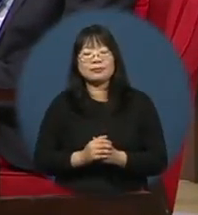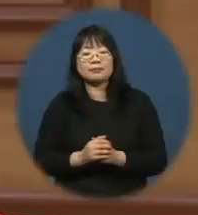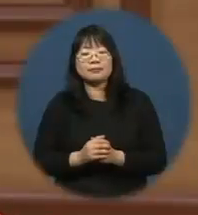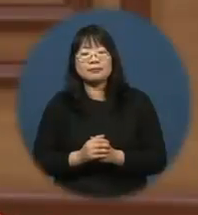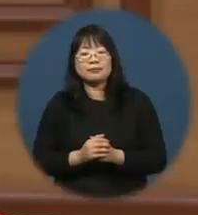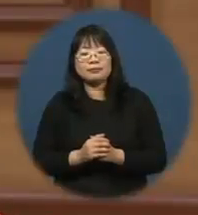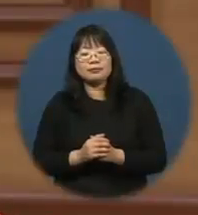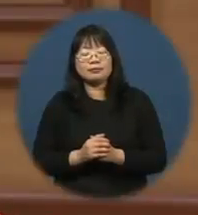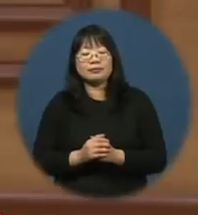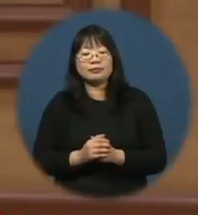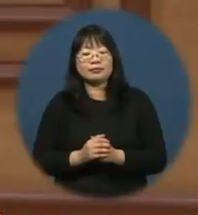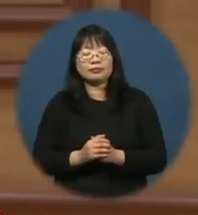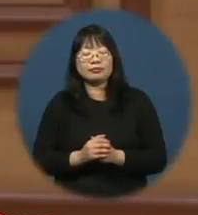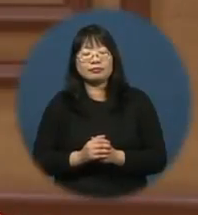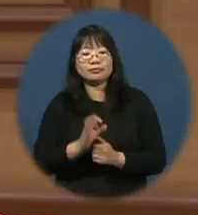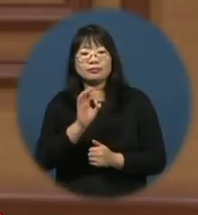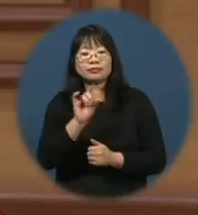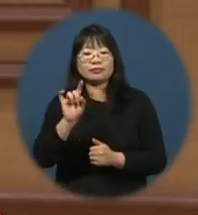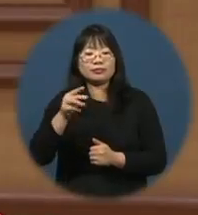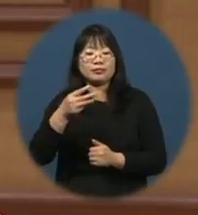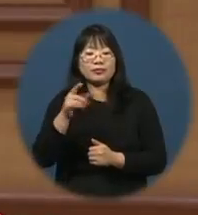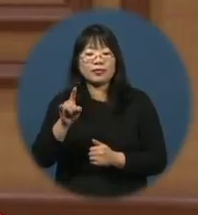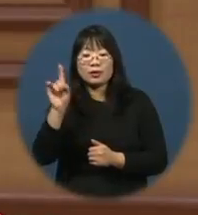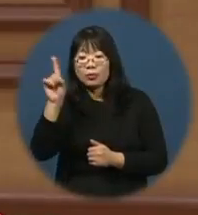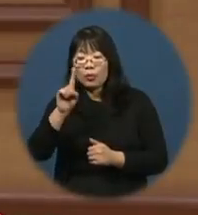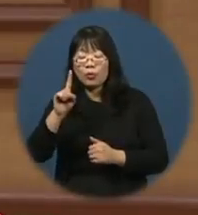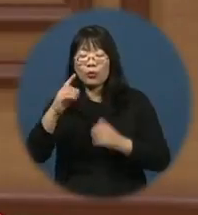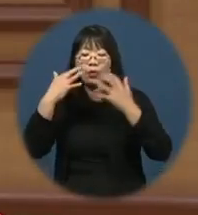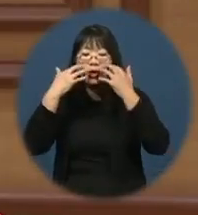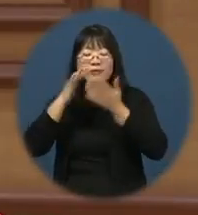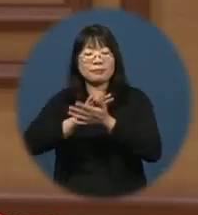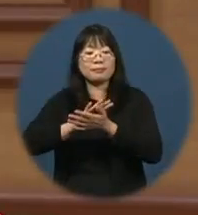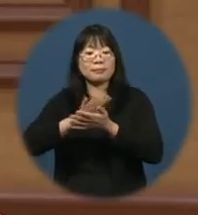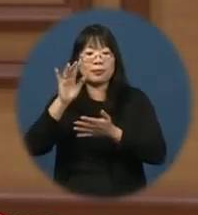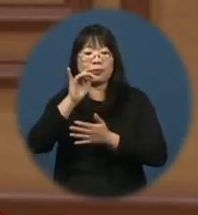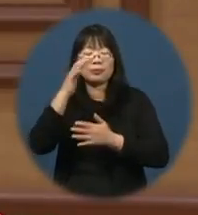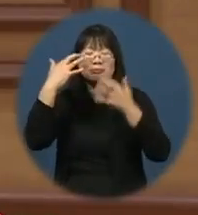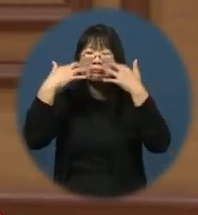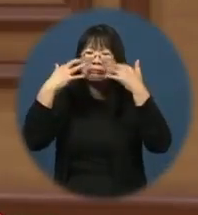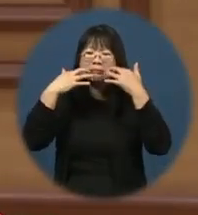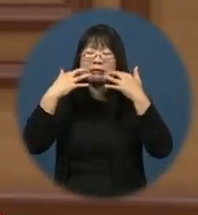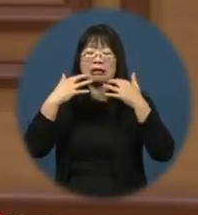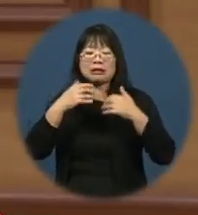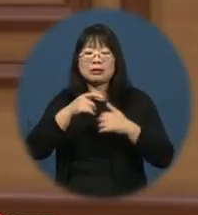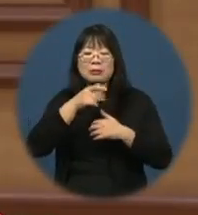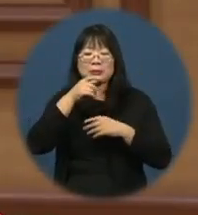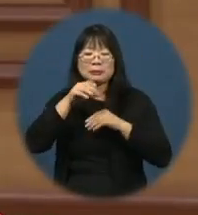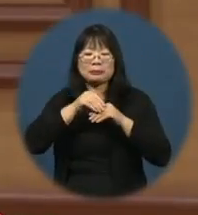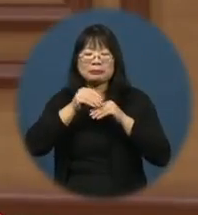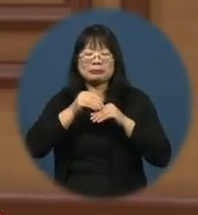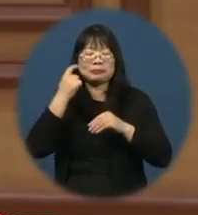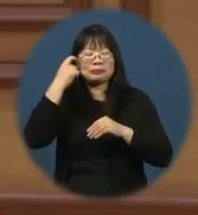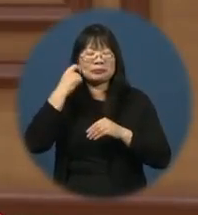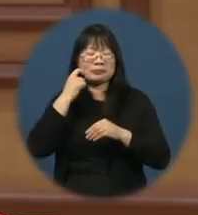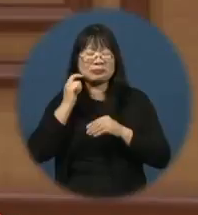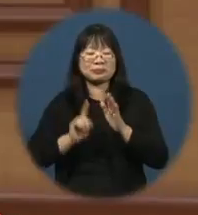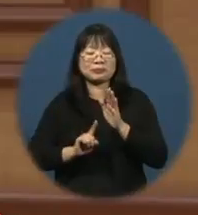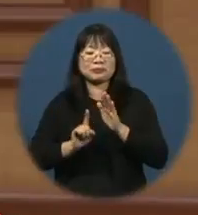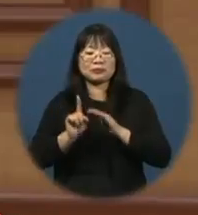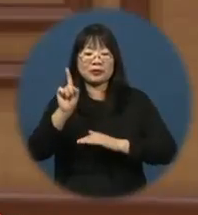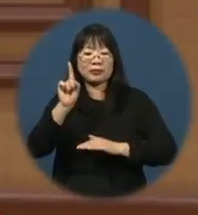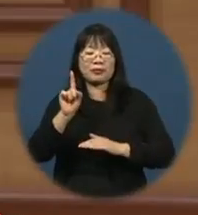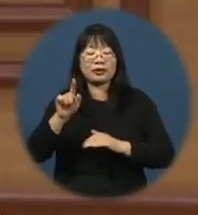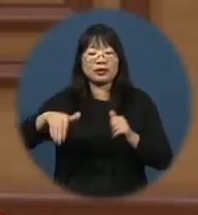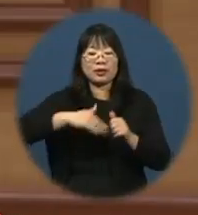아열대 기후라고 하는 것은 사실은 여름철 무척 덥고 그 습도가 높은 네. 주변 국가로 치면